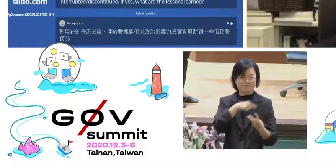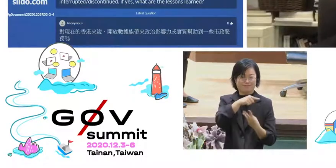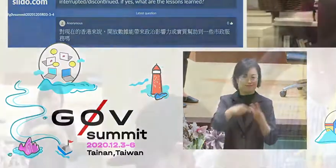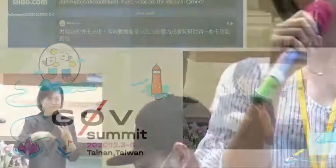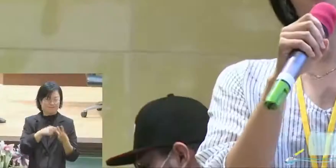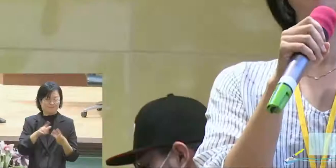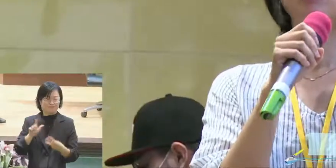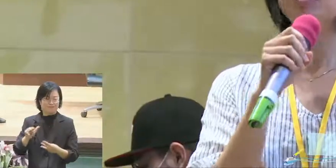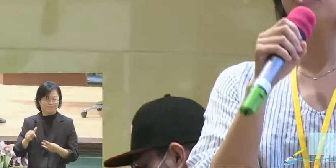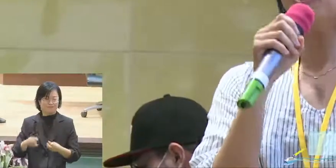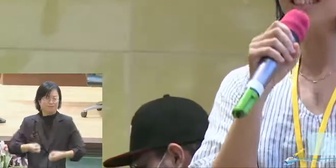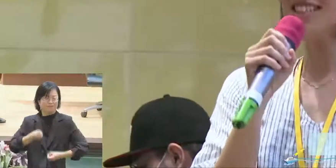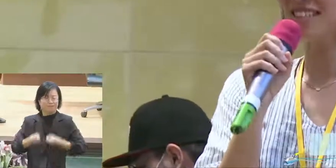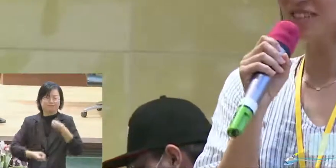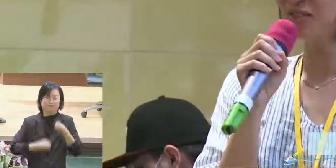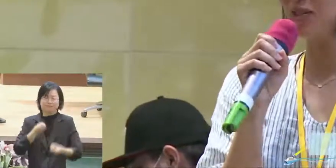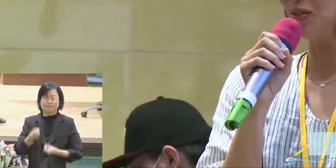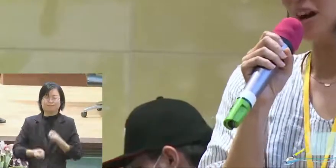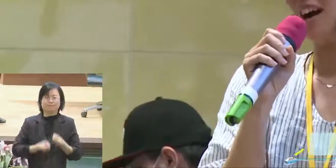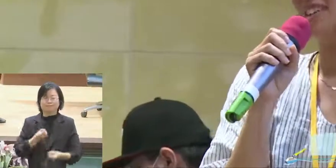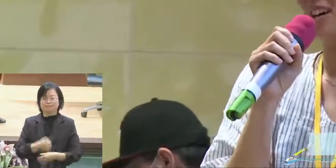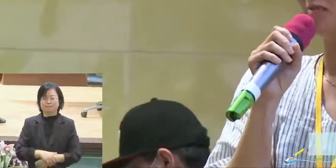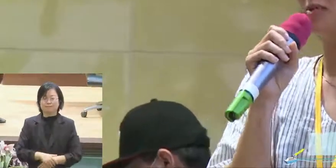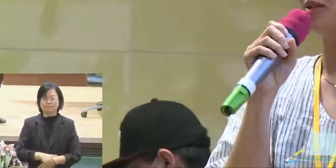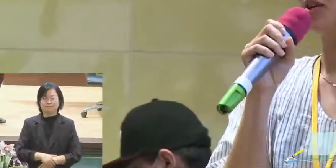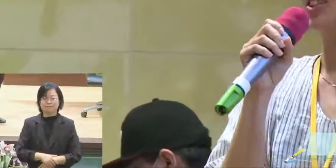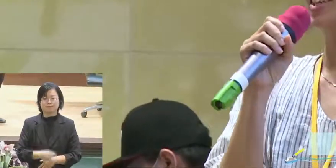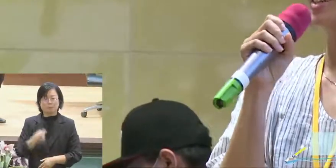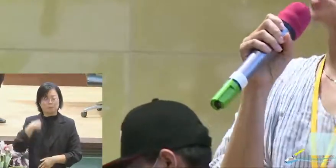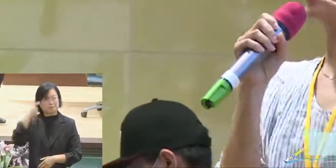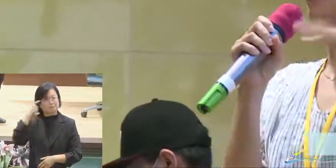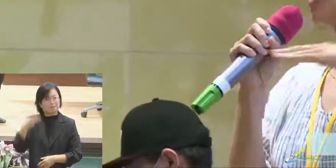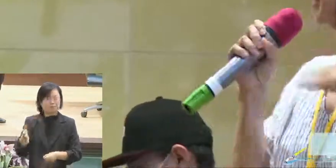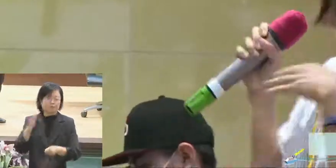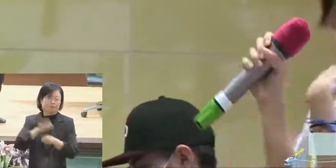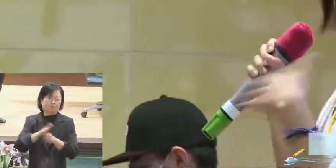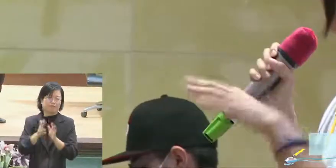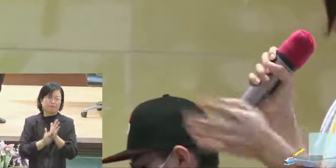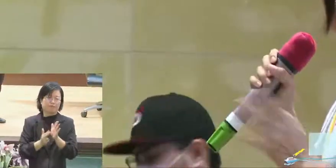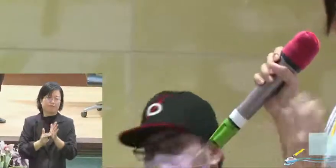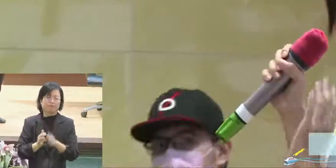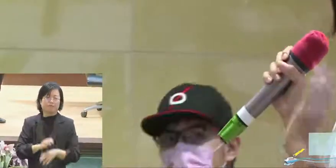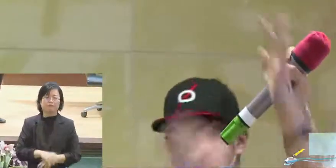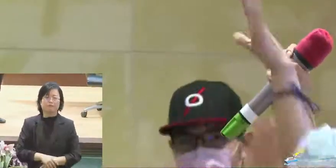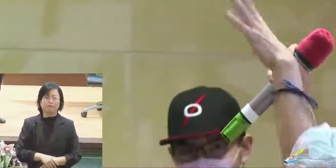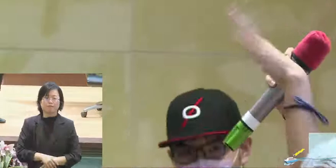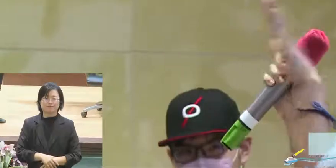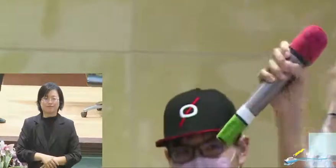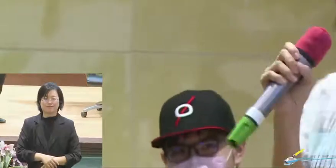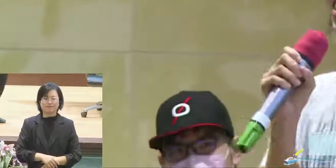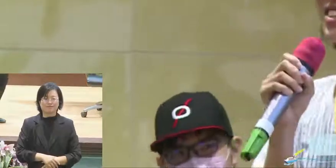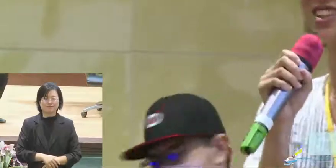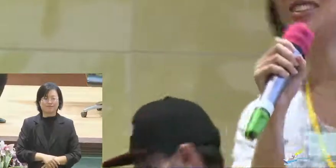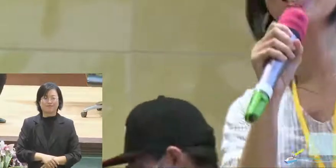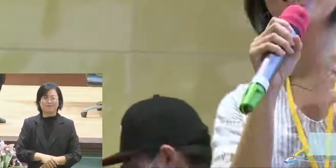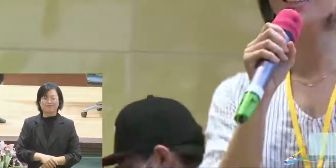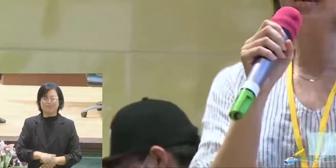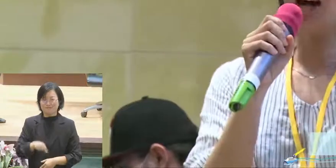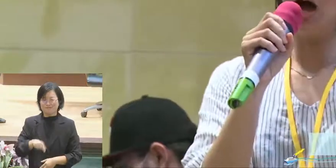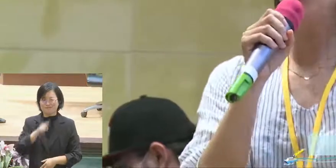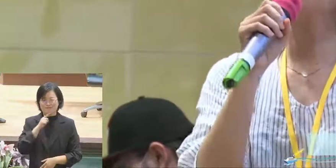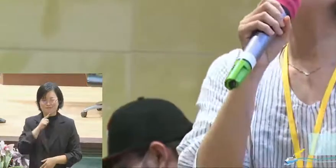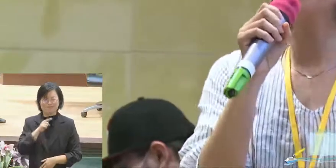享。好，不过其实 我还想要补充一点，可是这边我不确定是不是那个口译老师他们要休